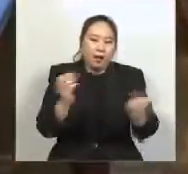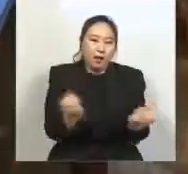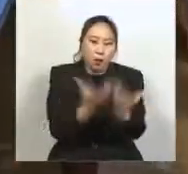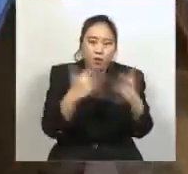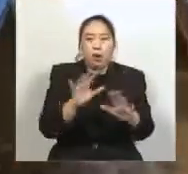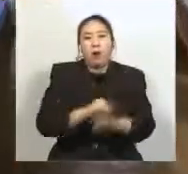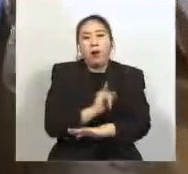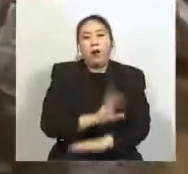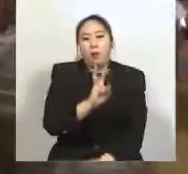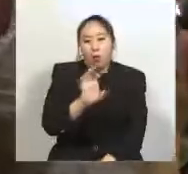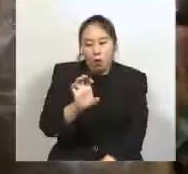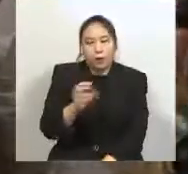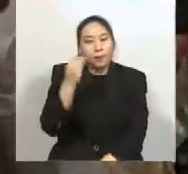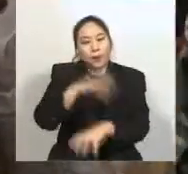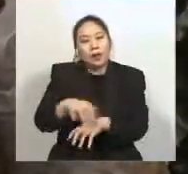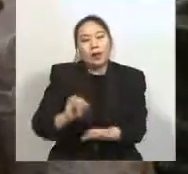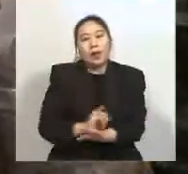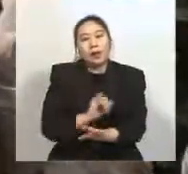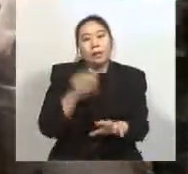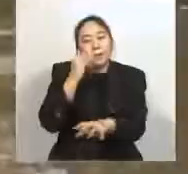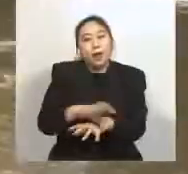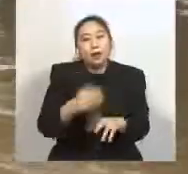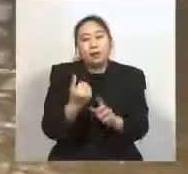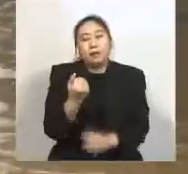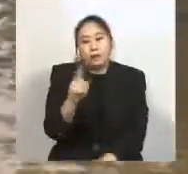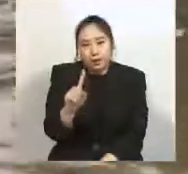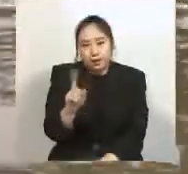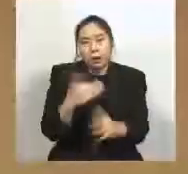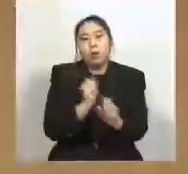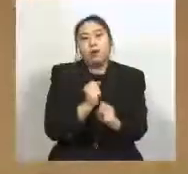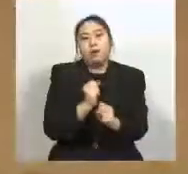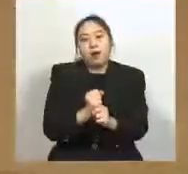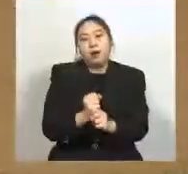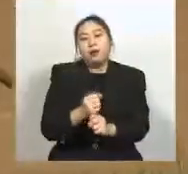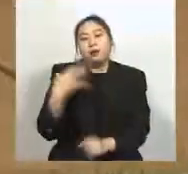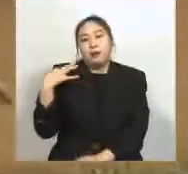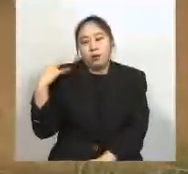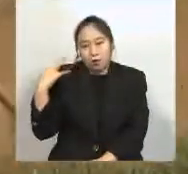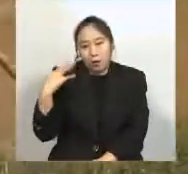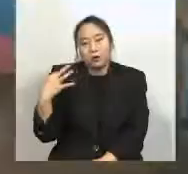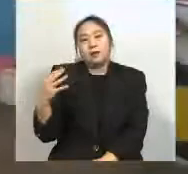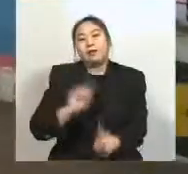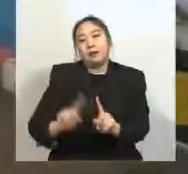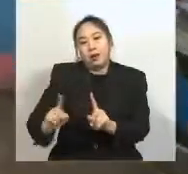ไร่หมู่บ้านได้รับความเสียหายไป11หมู่บ้านค่ะเจ้าหน้าที่ปกครองและสมาชิกอสและจิตอาสา